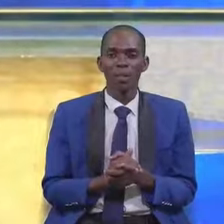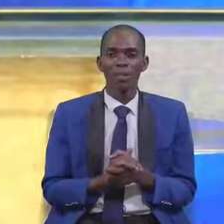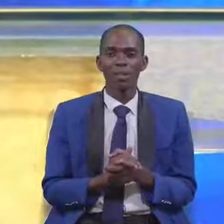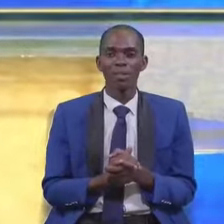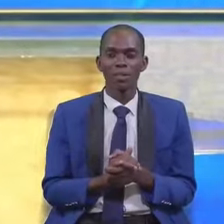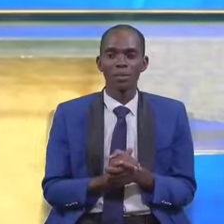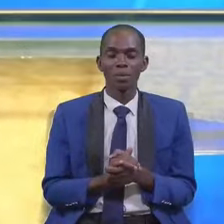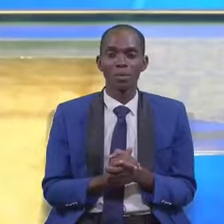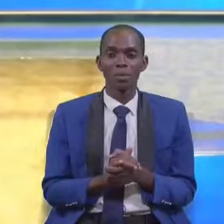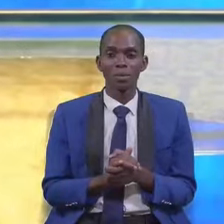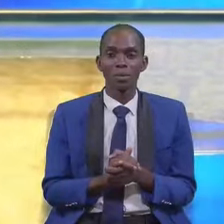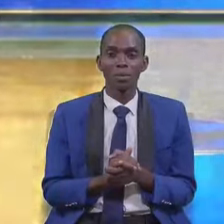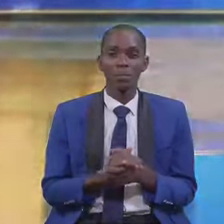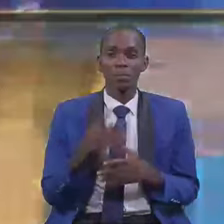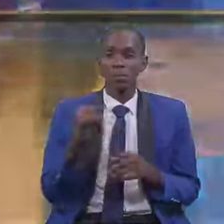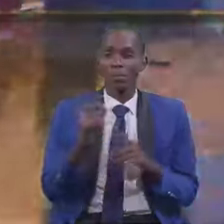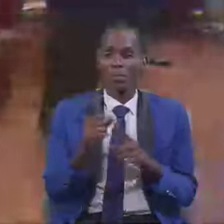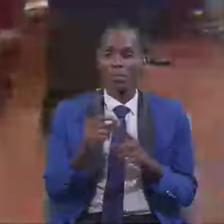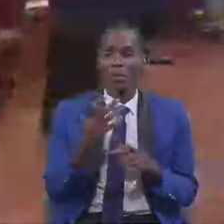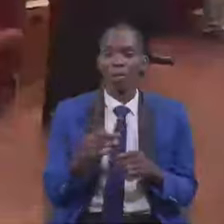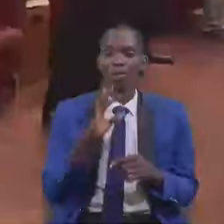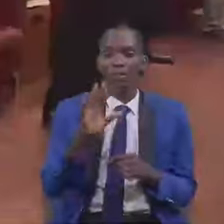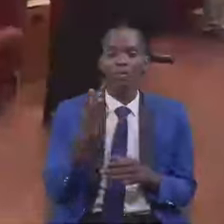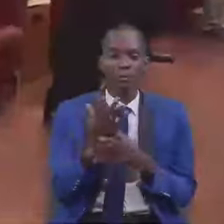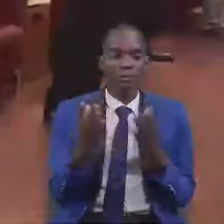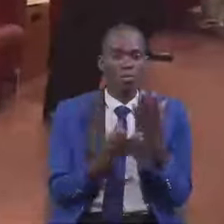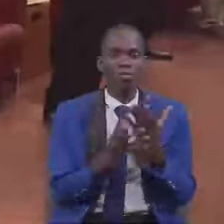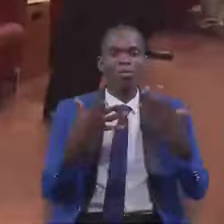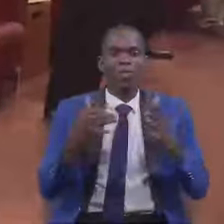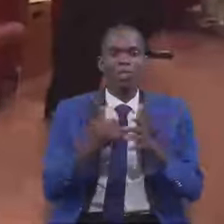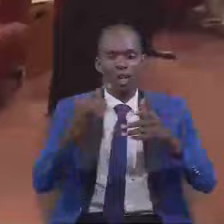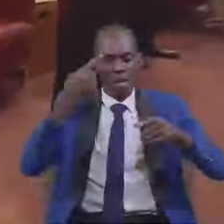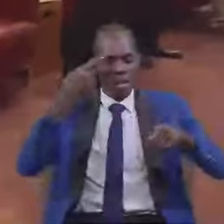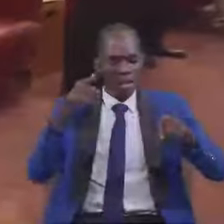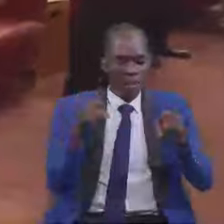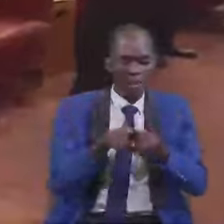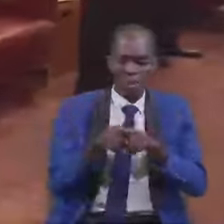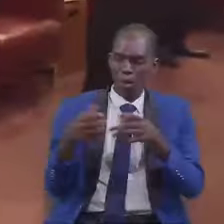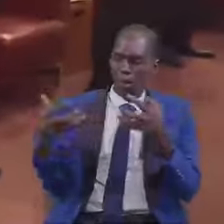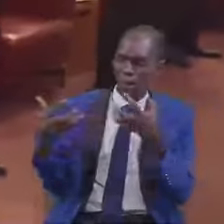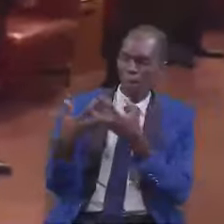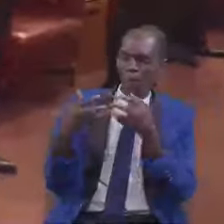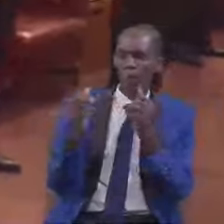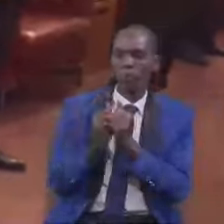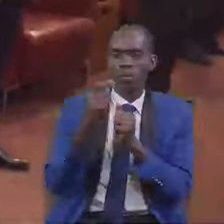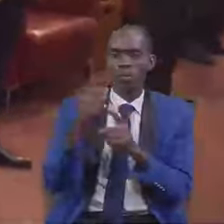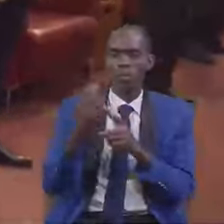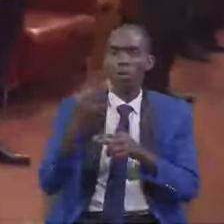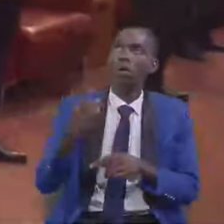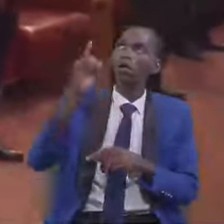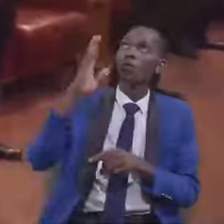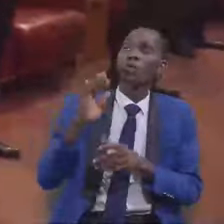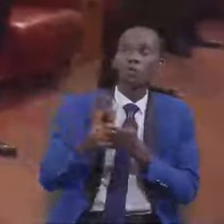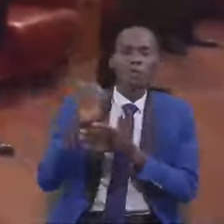La parole de votre bouche, qu'elle s'accorde avec la parole de Dieu qu'il vous a